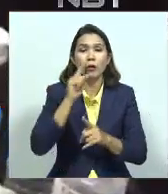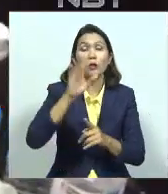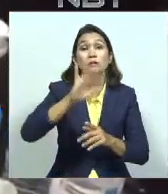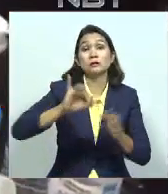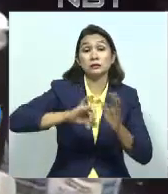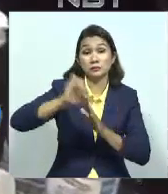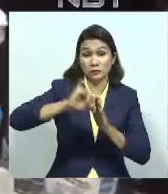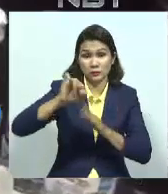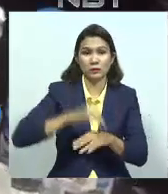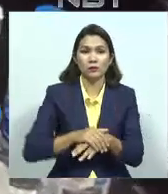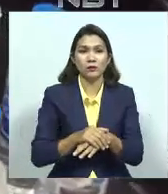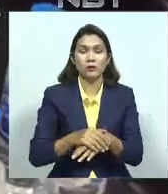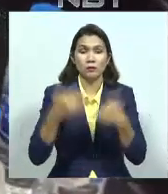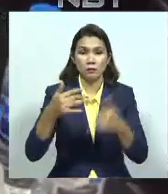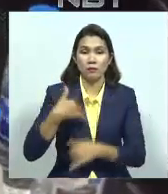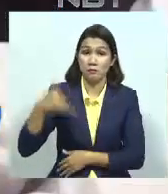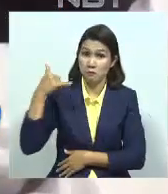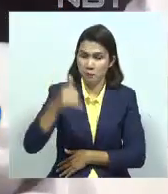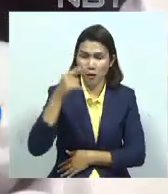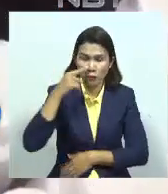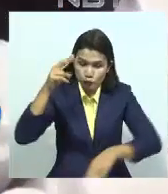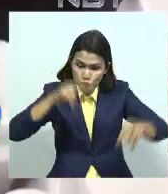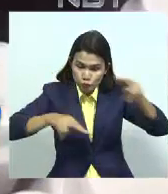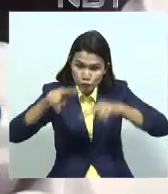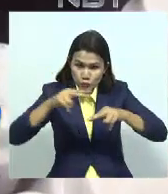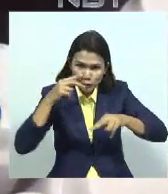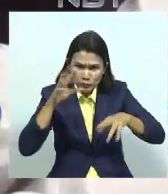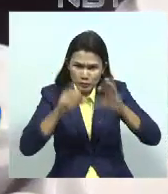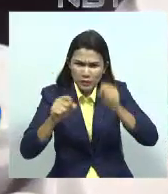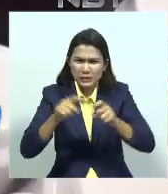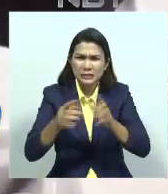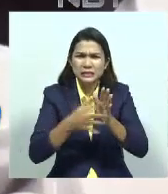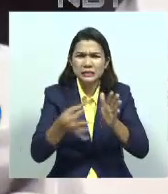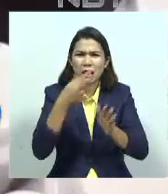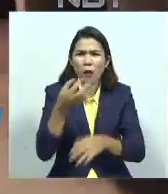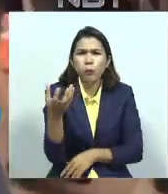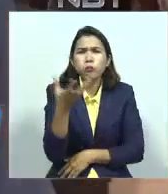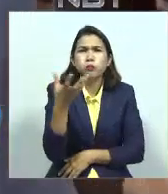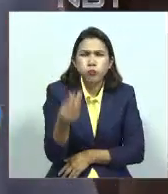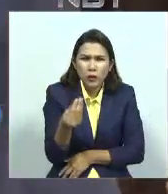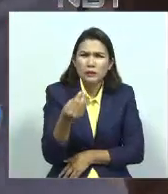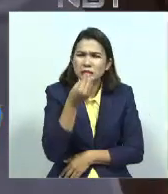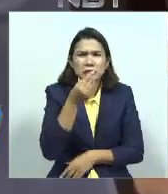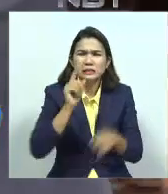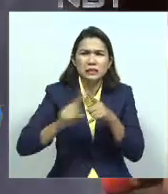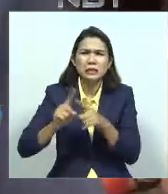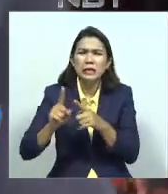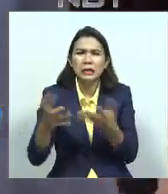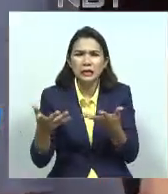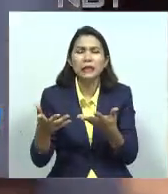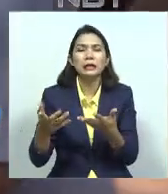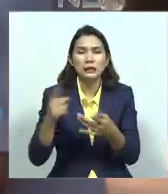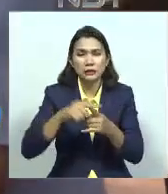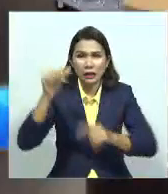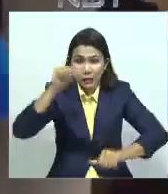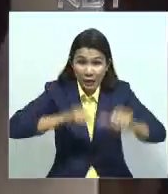ม่เจ้าหน้าที่เนี่ยเขาเข้าไปร่วมกันตรวจยึดของกลางเป็นผลิตภัณฑ์ยาลดความอ้วนผลิตภัณฑ์อาหารเสริมชนิดรับประทานส